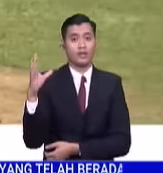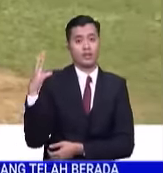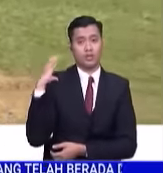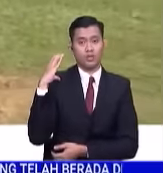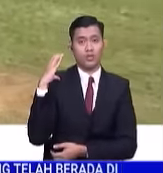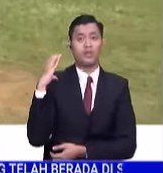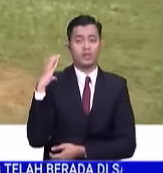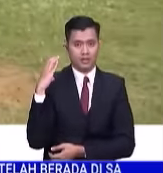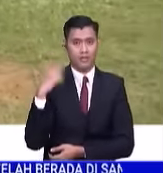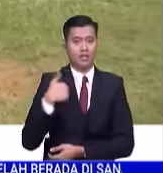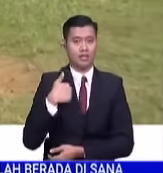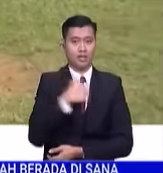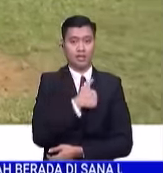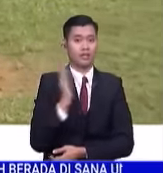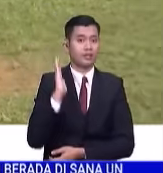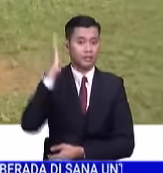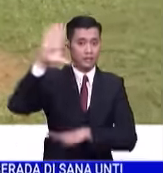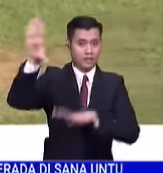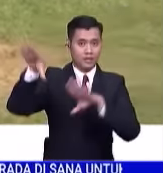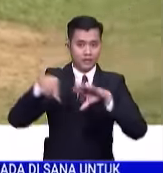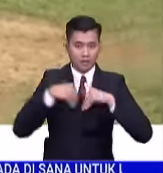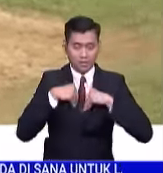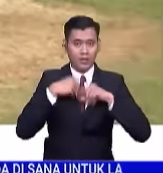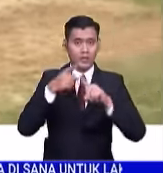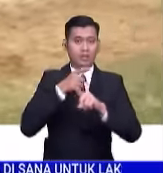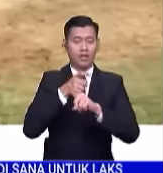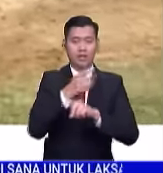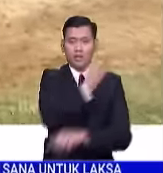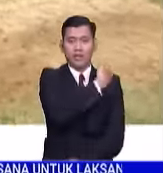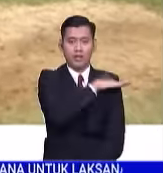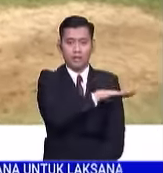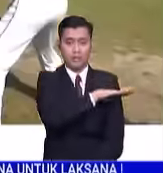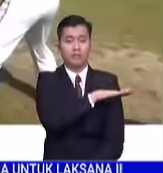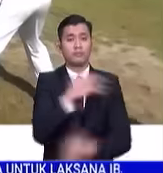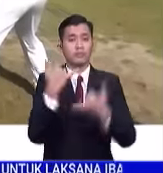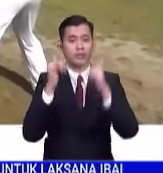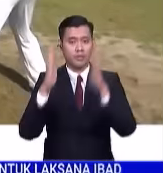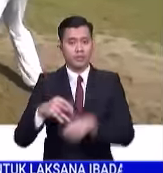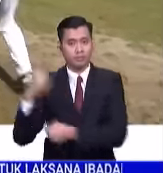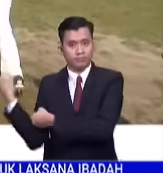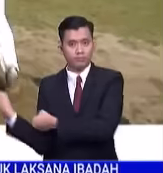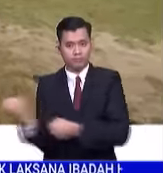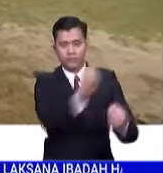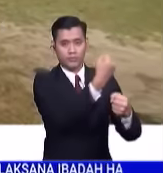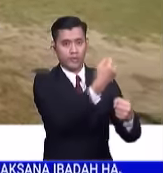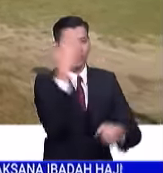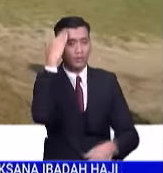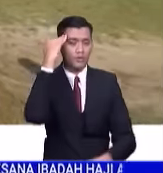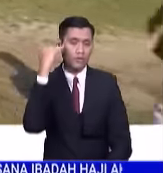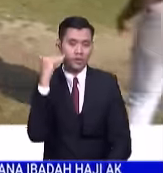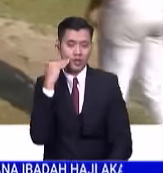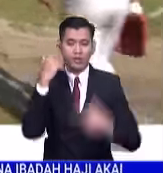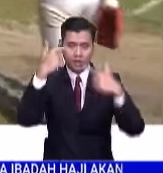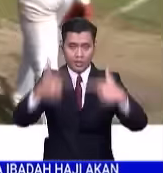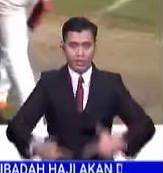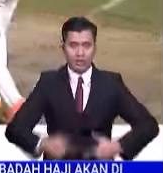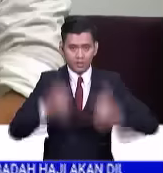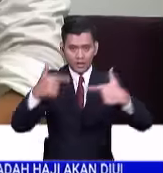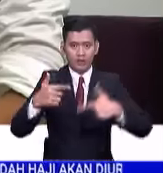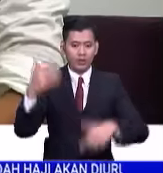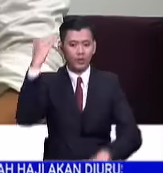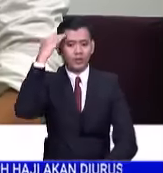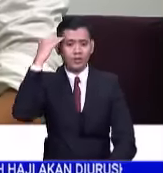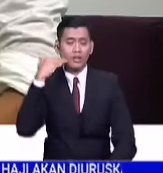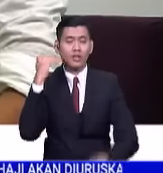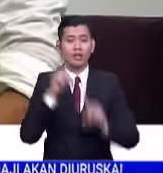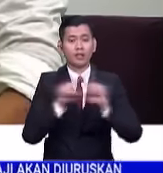dihantar adalah bekas pemain profesional Korea yang pernah beraksi untuk pasukan LG Twins di Liga Utama Baseball Korea.